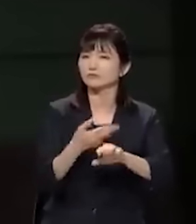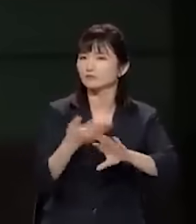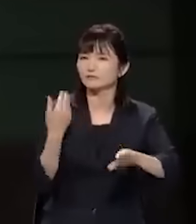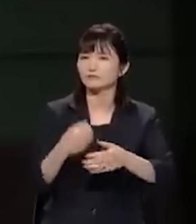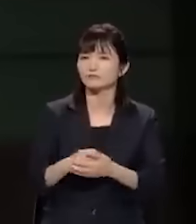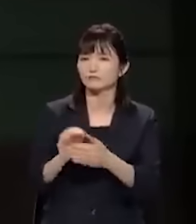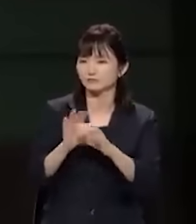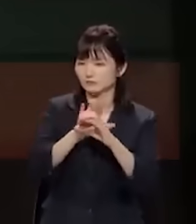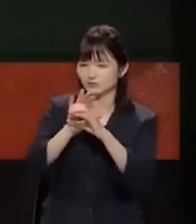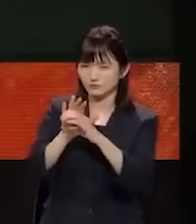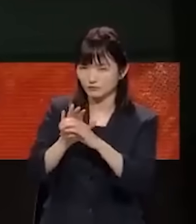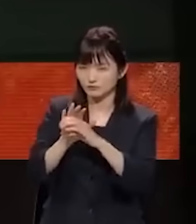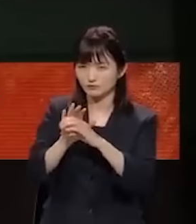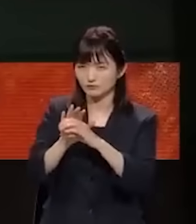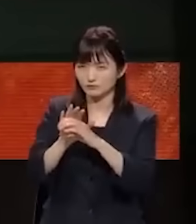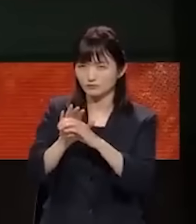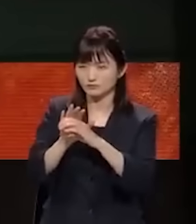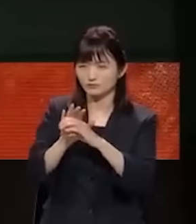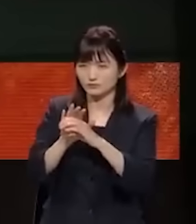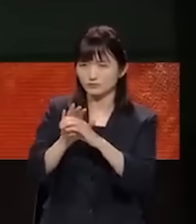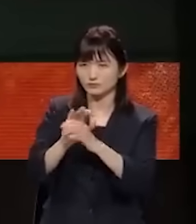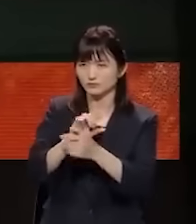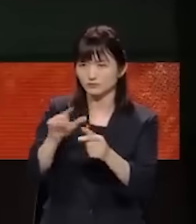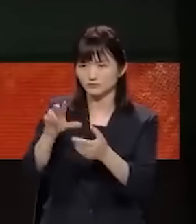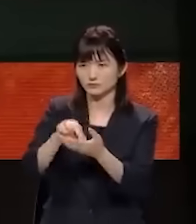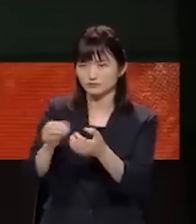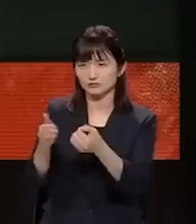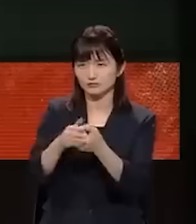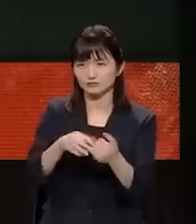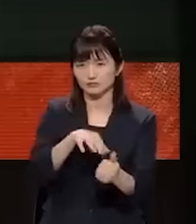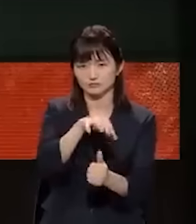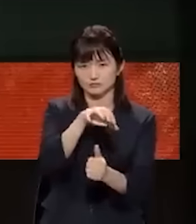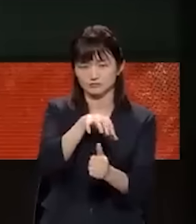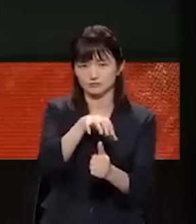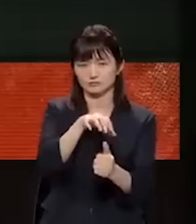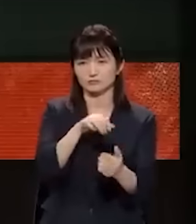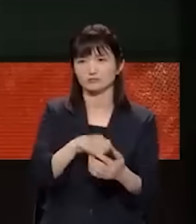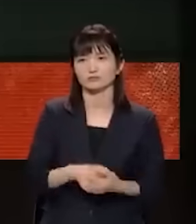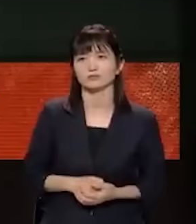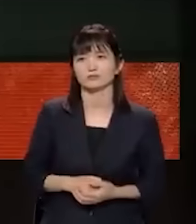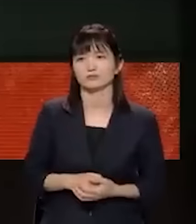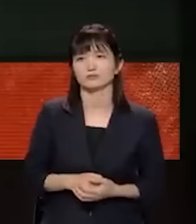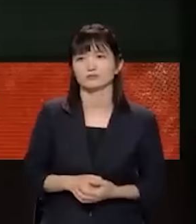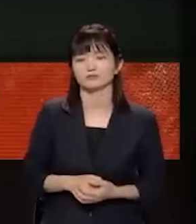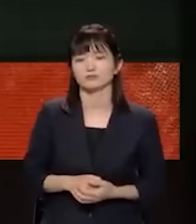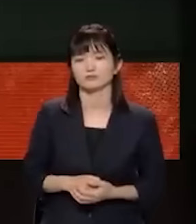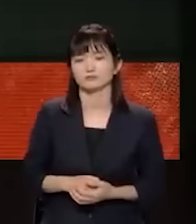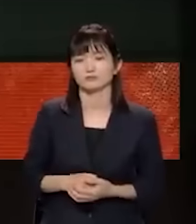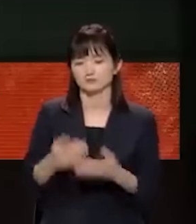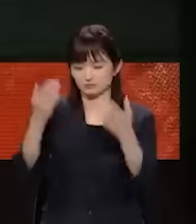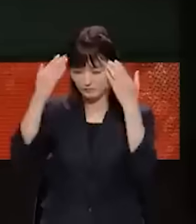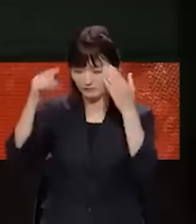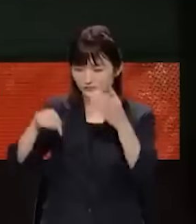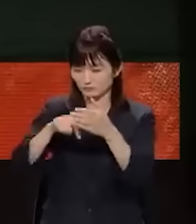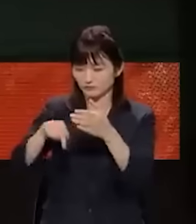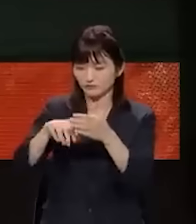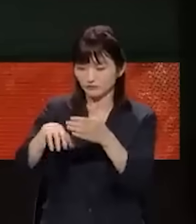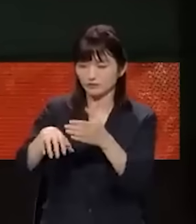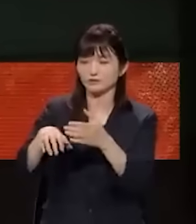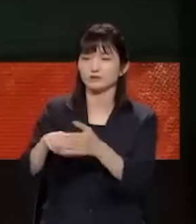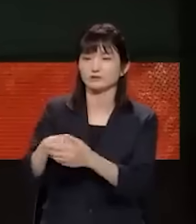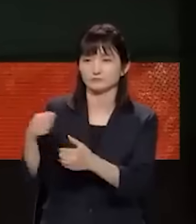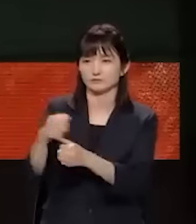코로나19 뭐 이런 문제 때문에 격리중이어서 해당 교사가이 사건을 학폭 사건을 맡게 됐습니다 그런데 그 당시에이 교사가